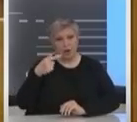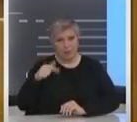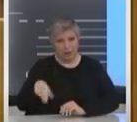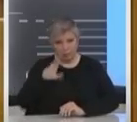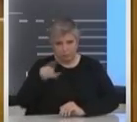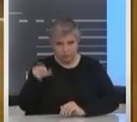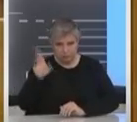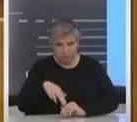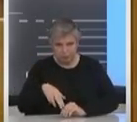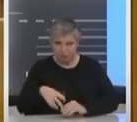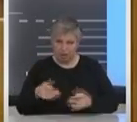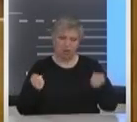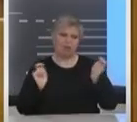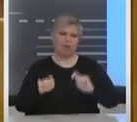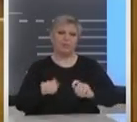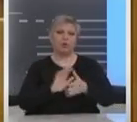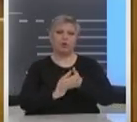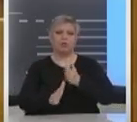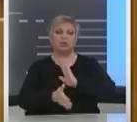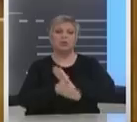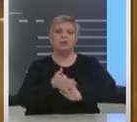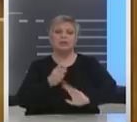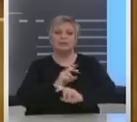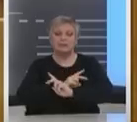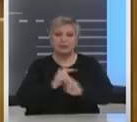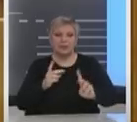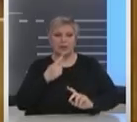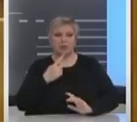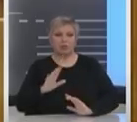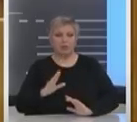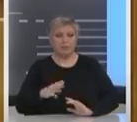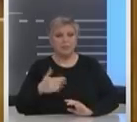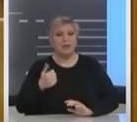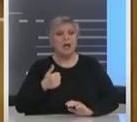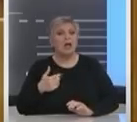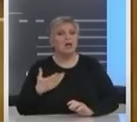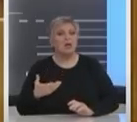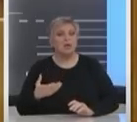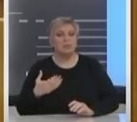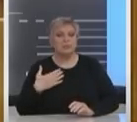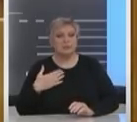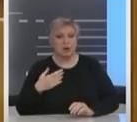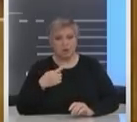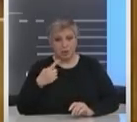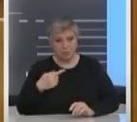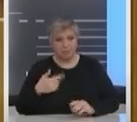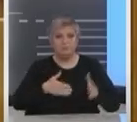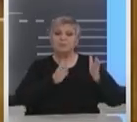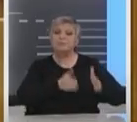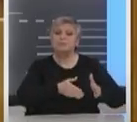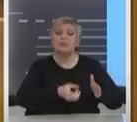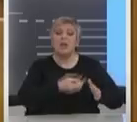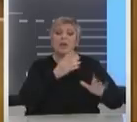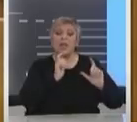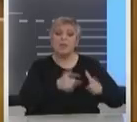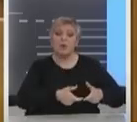υπό αμφισβήτηση. Και το λέω αυτό έχοντας στο νου μου δύο ακροατές. Από τη μία πλευρά τους βουλευτές της Νέας